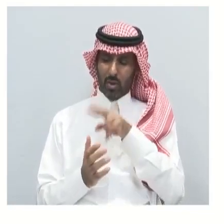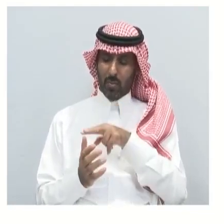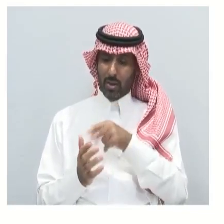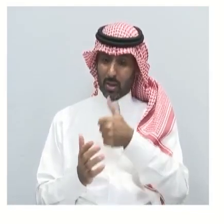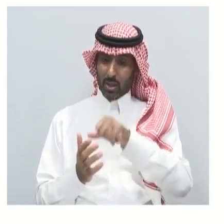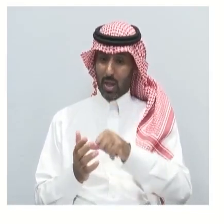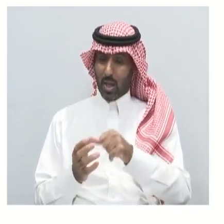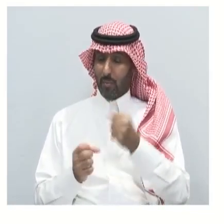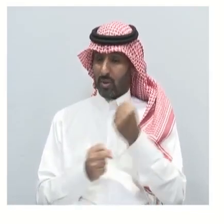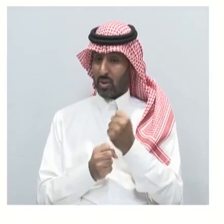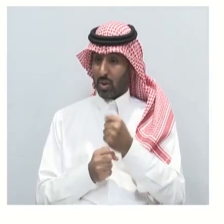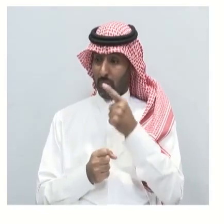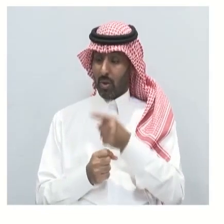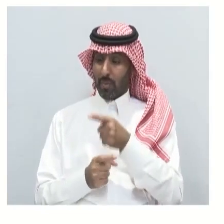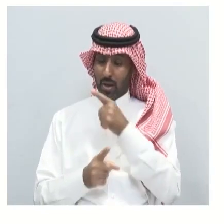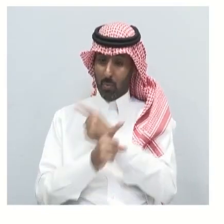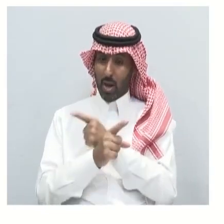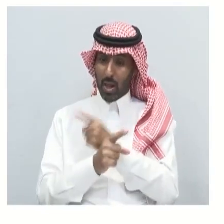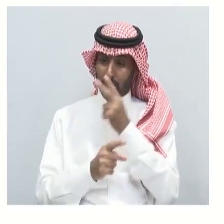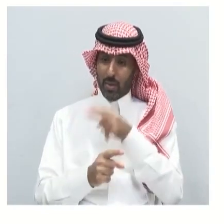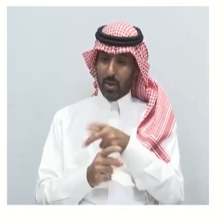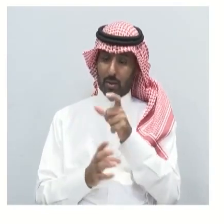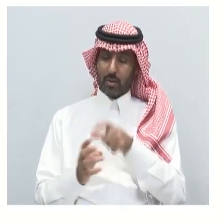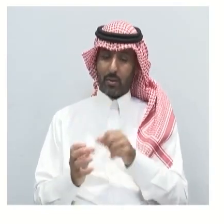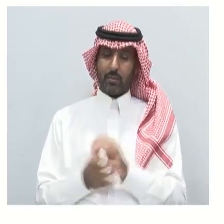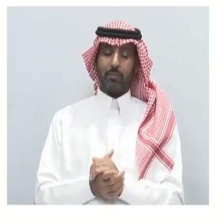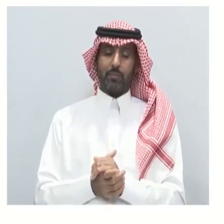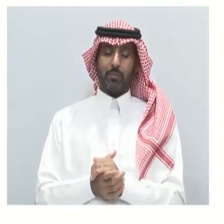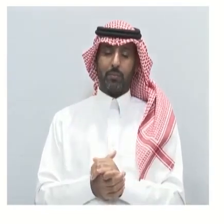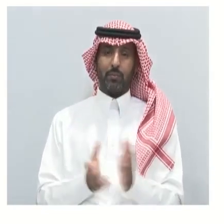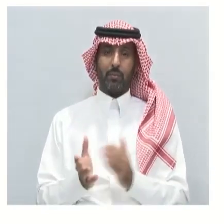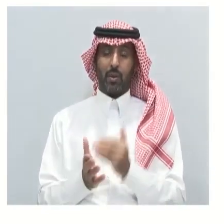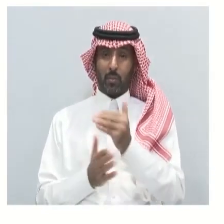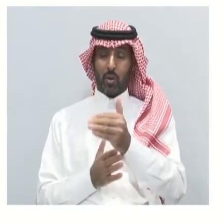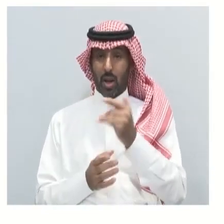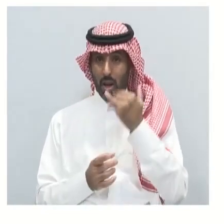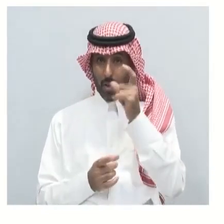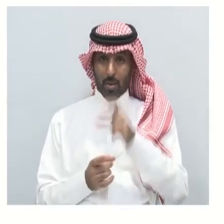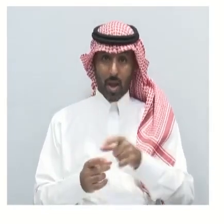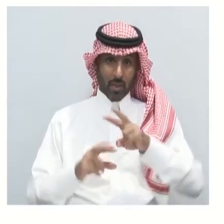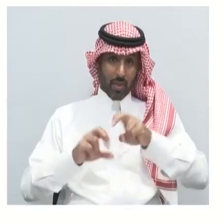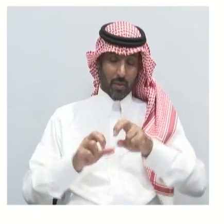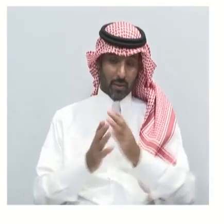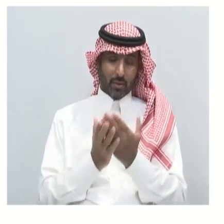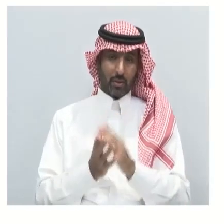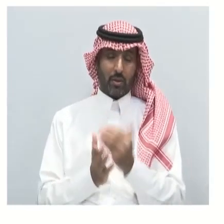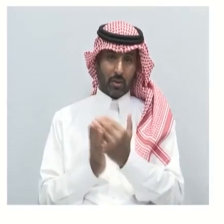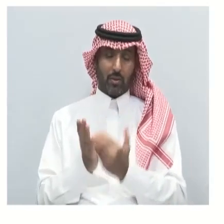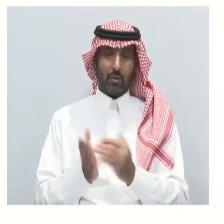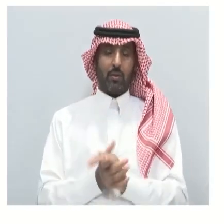تقيييم تلك الجهود من قبل المعلم المشرف على البحث حيث يمر الب باحث عده خطوات ما